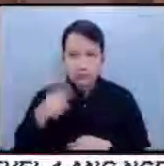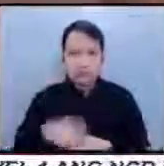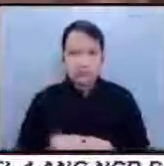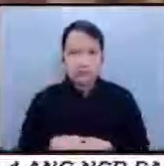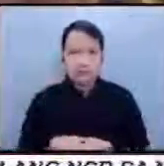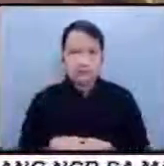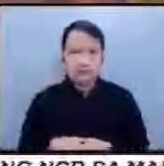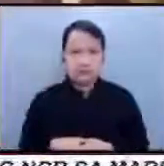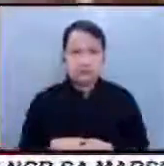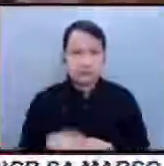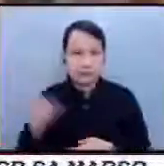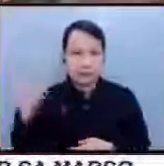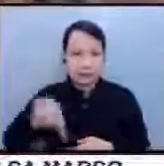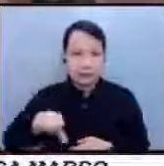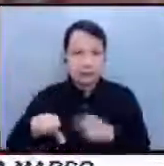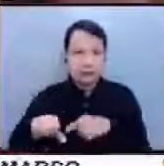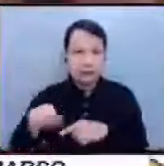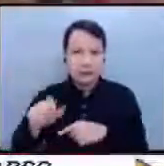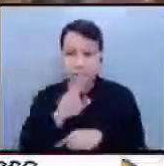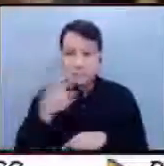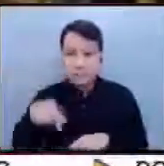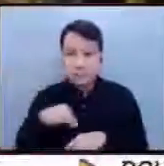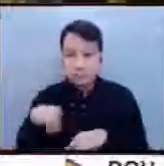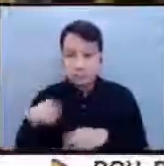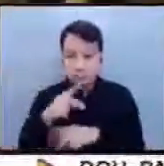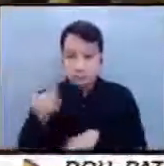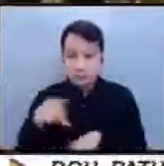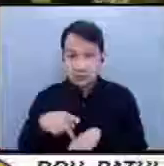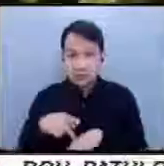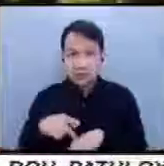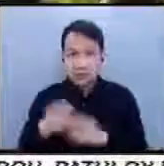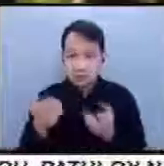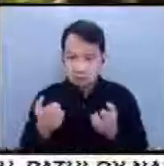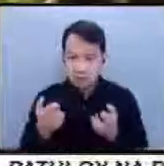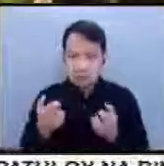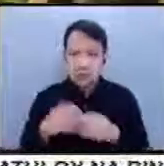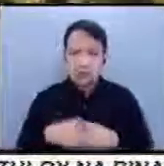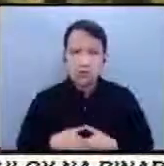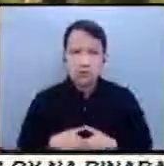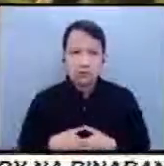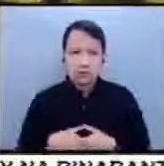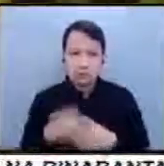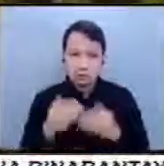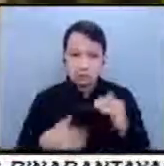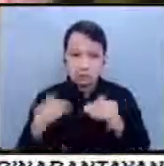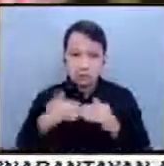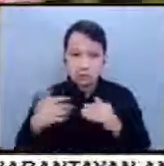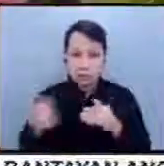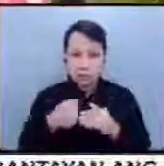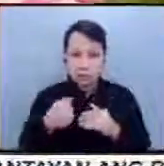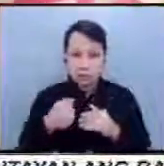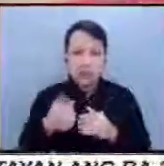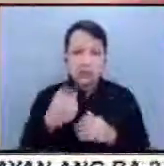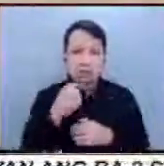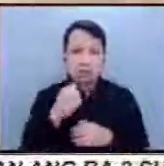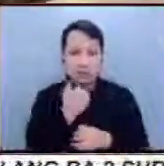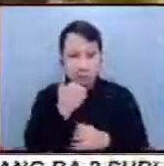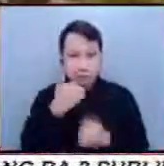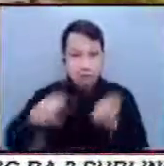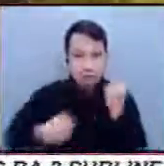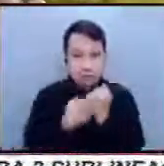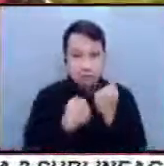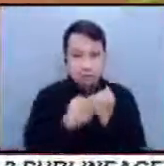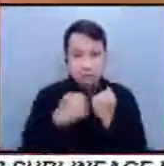Robredo laban kay Marcos Jr. sa probinsya. Kaya umaasa si Robredo na muli niyang makukuha ang suporta at tiwala ng mga